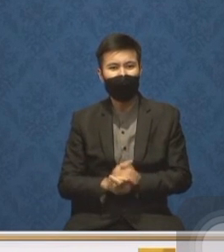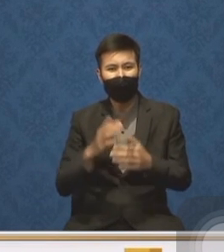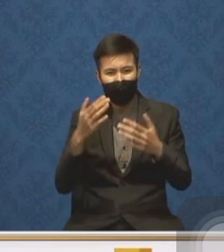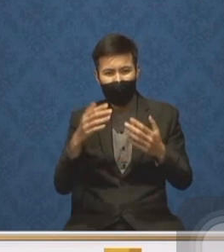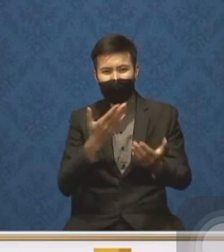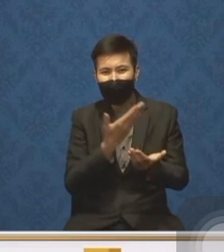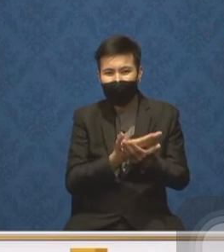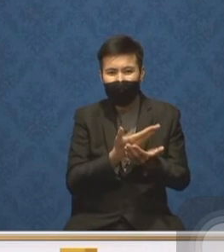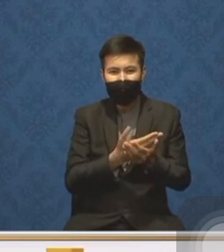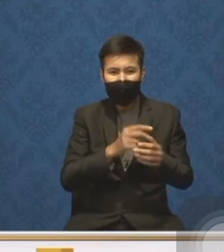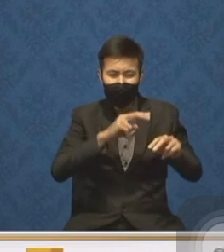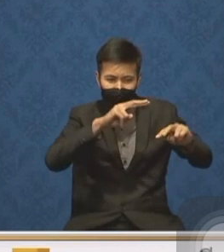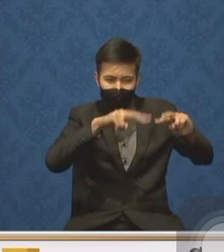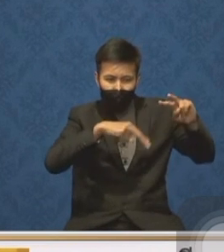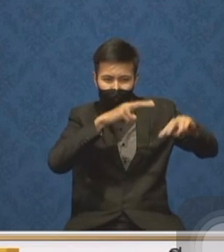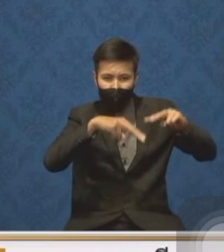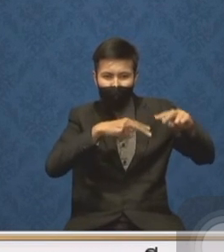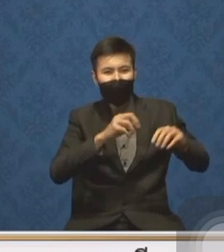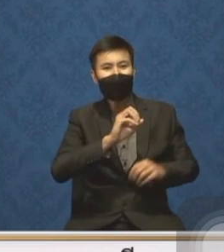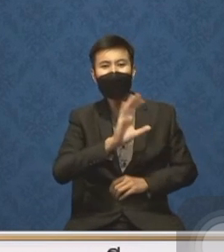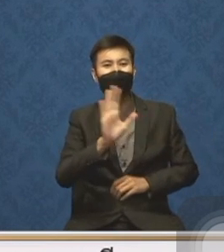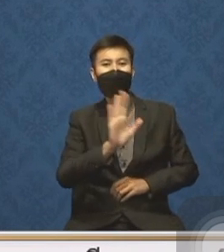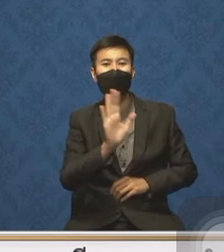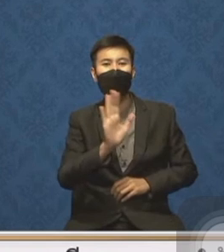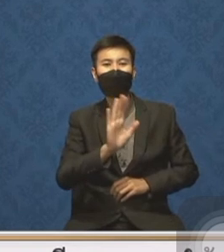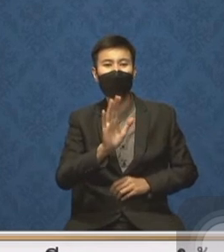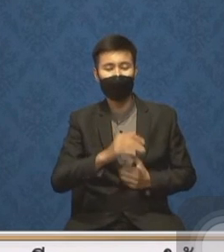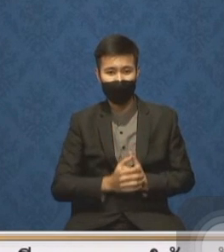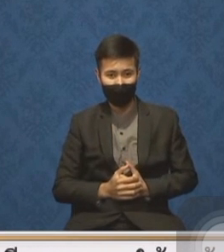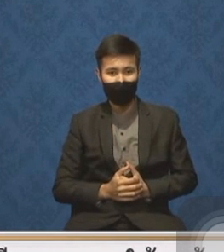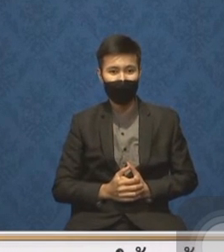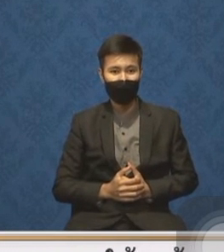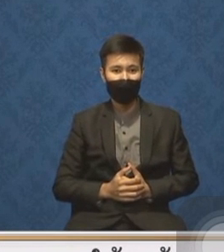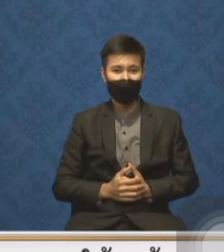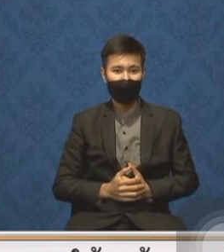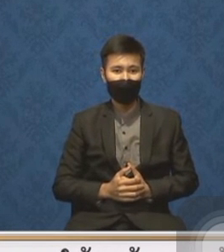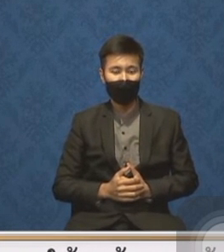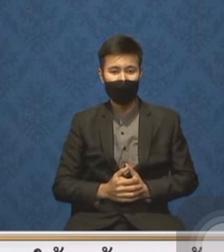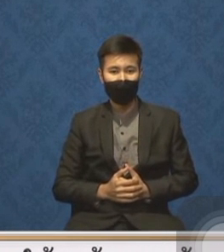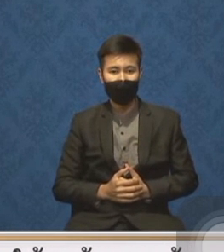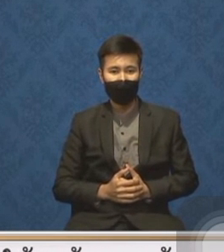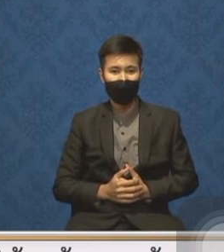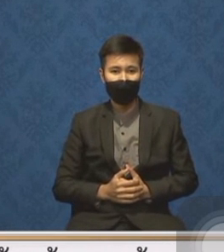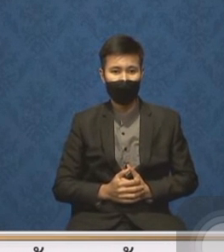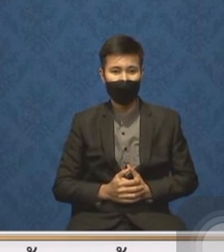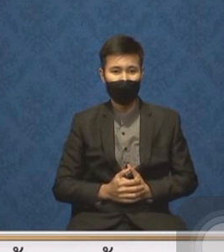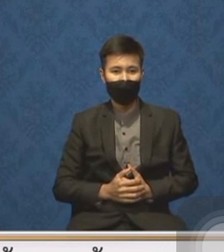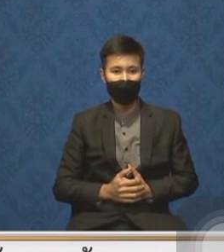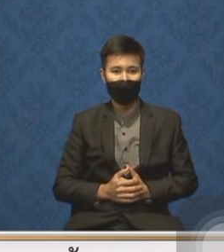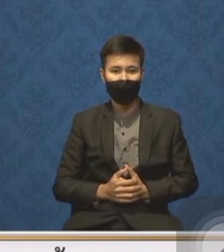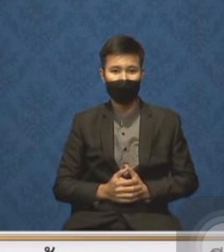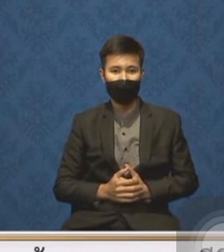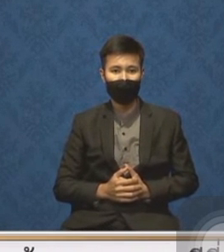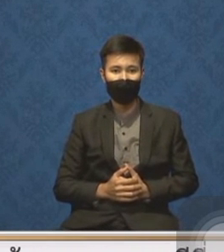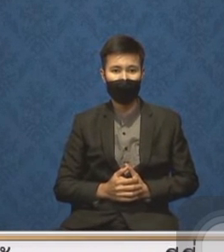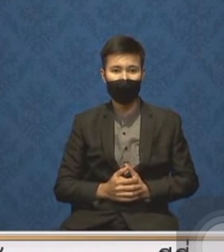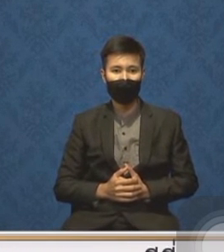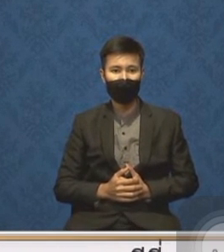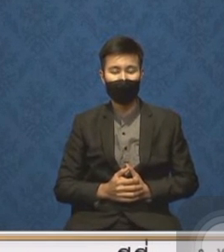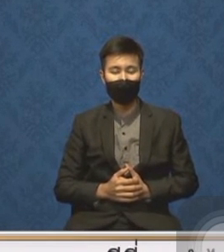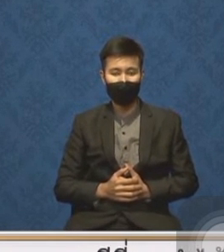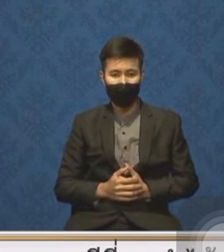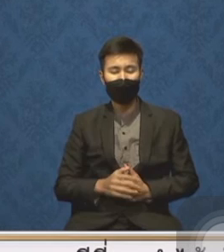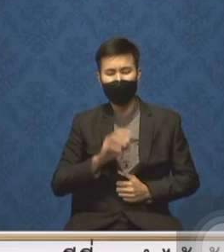ได้ครับท่านประธานครับต่อไปนะครับเดี๋ยวจะหาว่าไปวิจารณ์แต่คนอื่นแล้วไม่กลับมาดูบ้านตัว